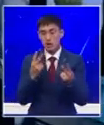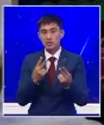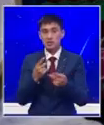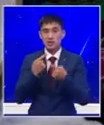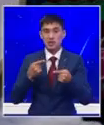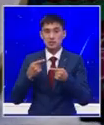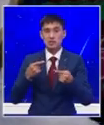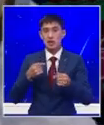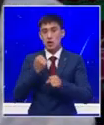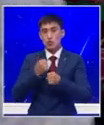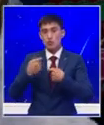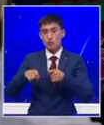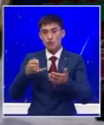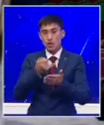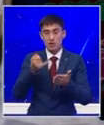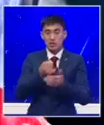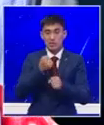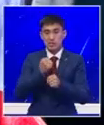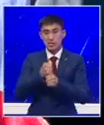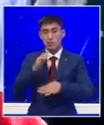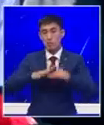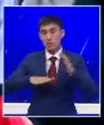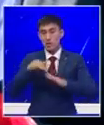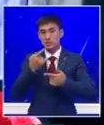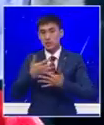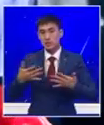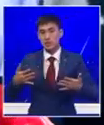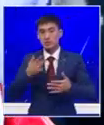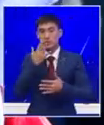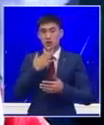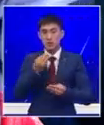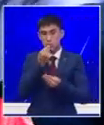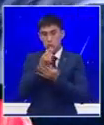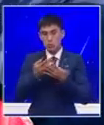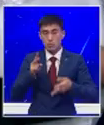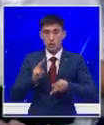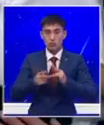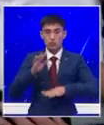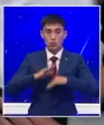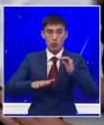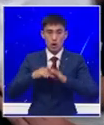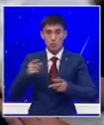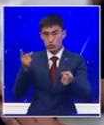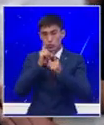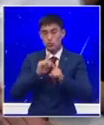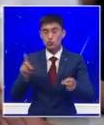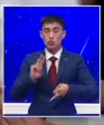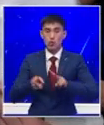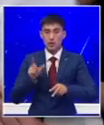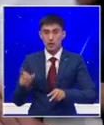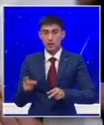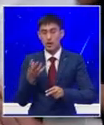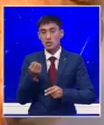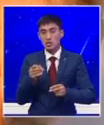ювелирные изделия сделанные руками мастеров различные виды национальных блюд приготовленные руками искусных кулинаров а